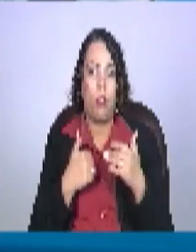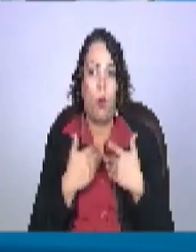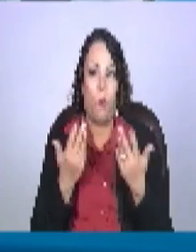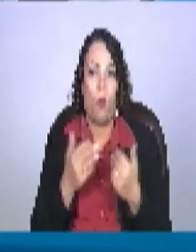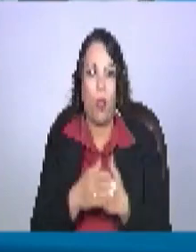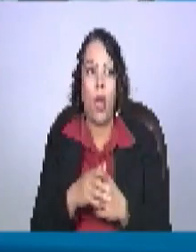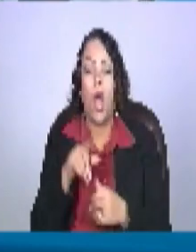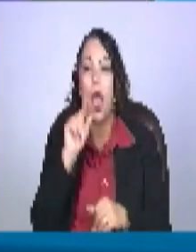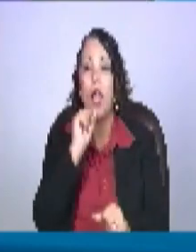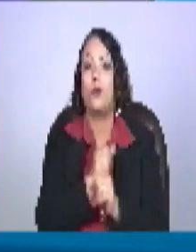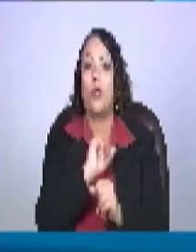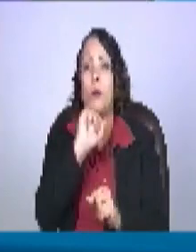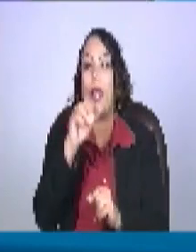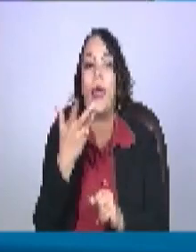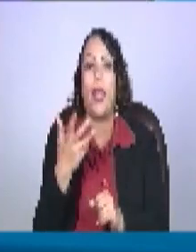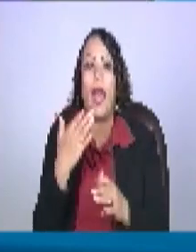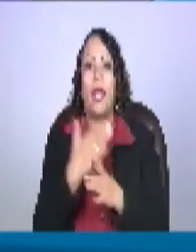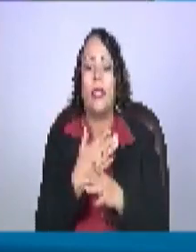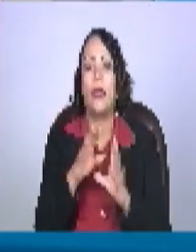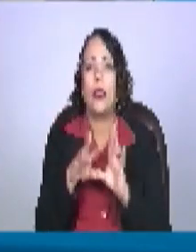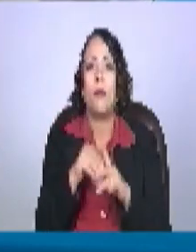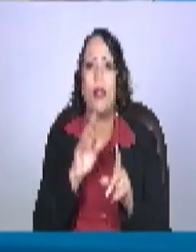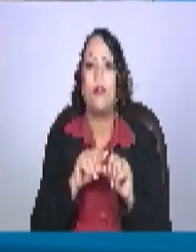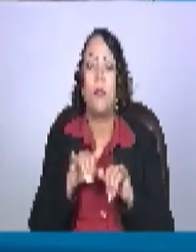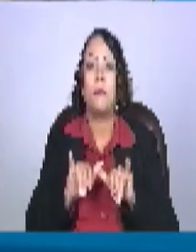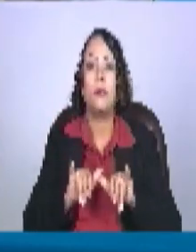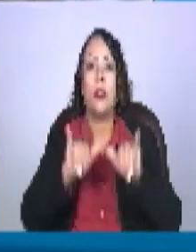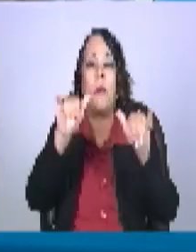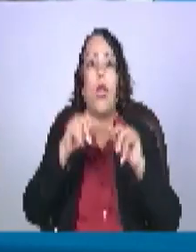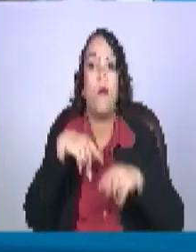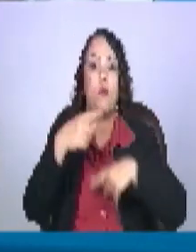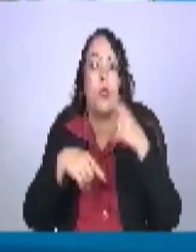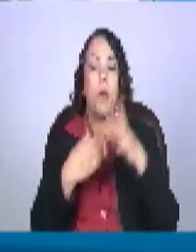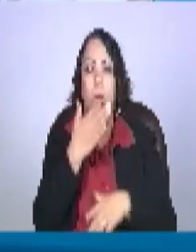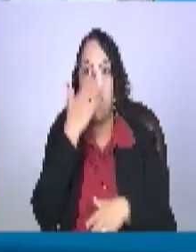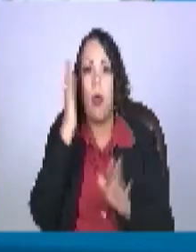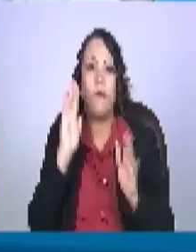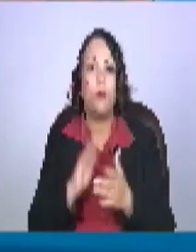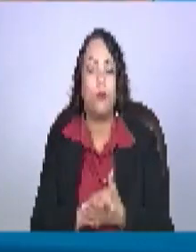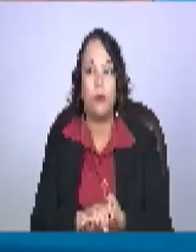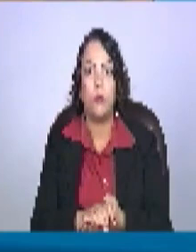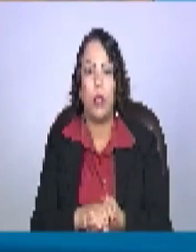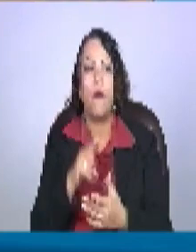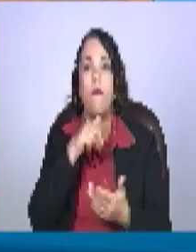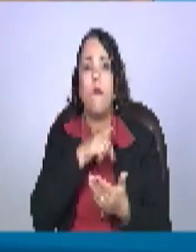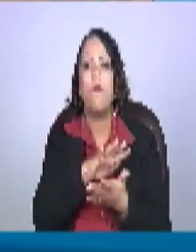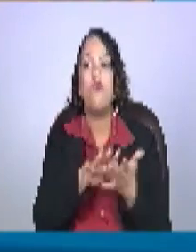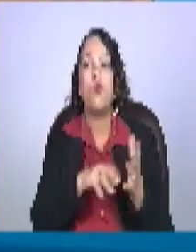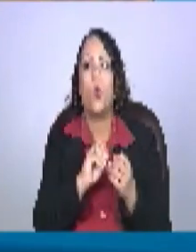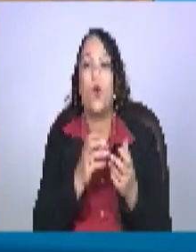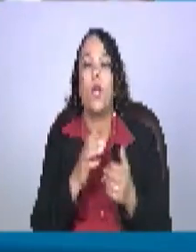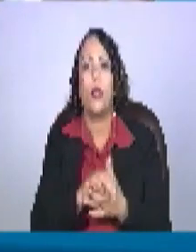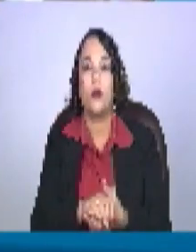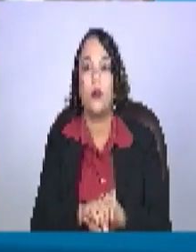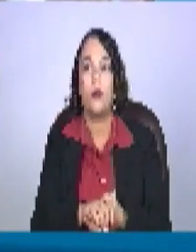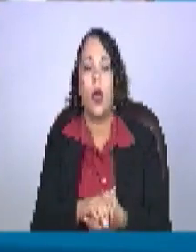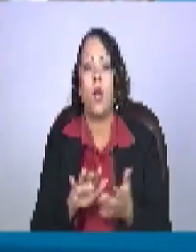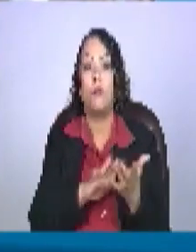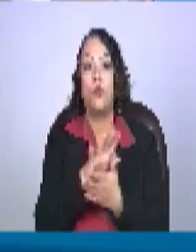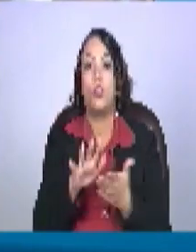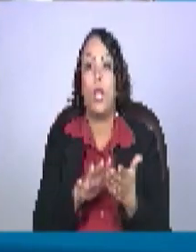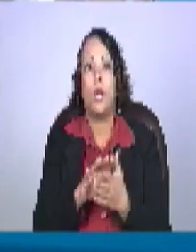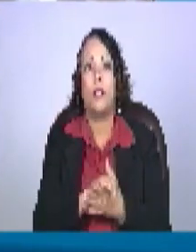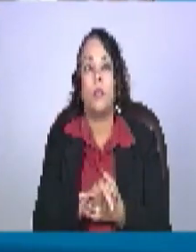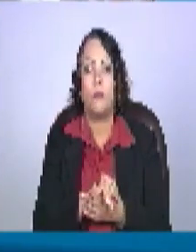المطلوب من عملك انت ايه عشان تعمل التنميه المستدامه برض ما يعرفش فاذا عندنا مشكله المشكله